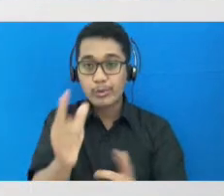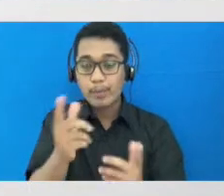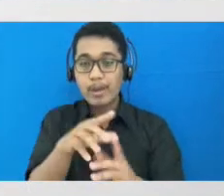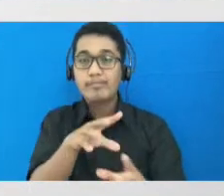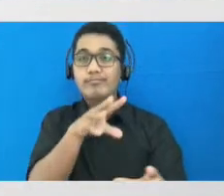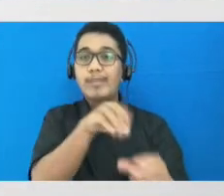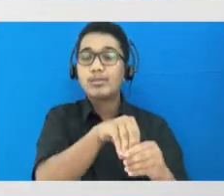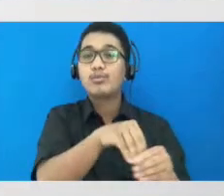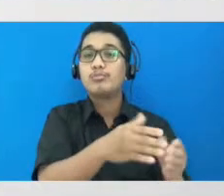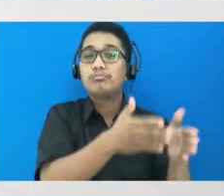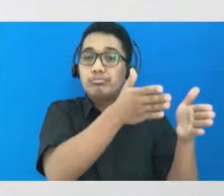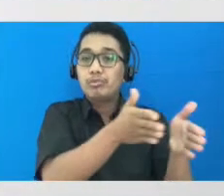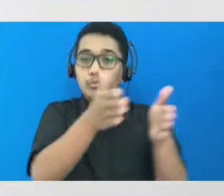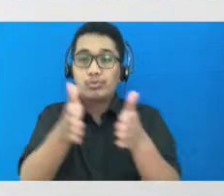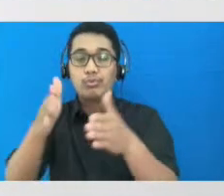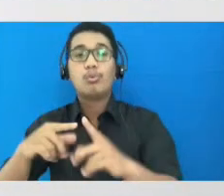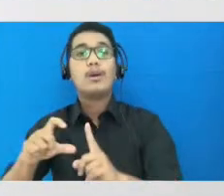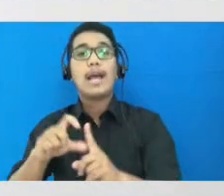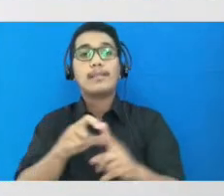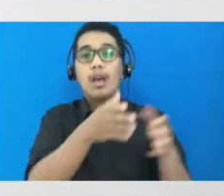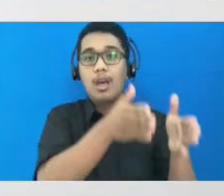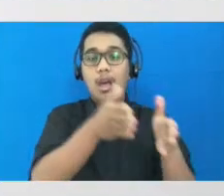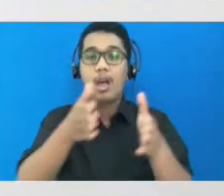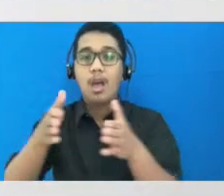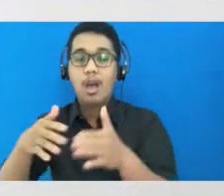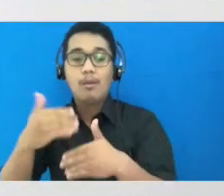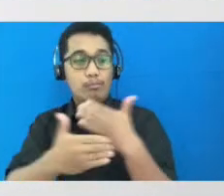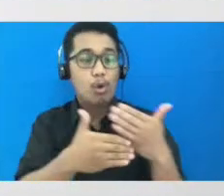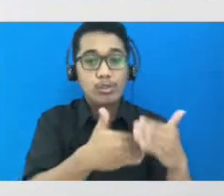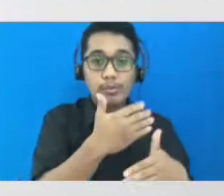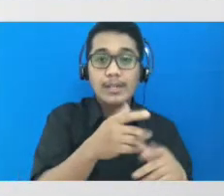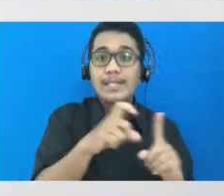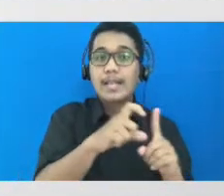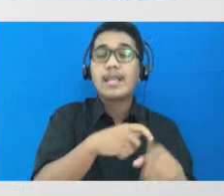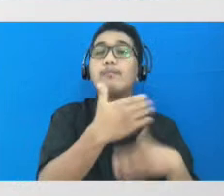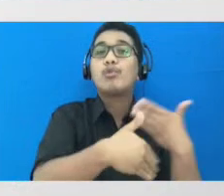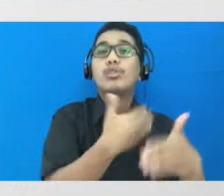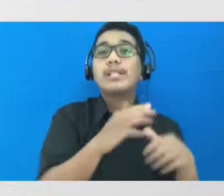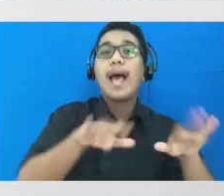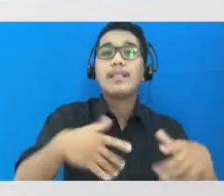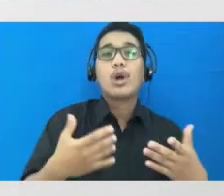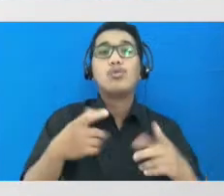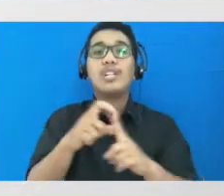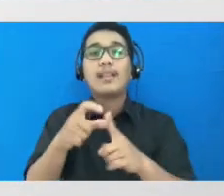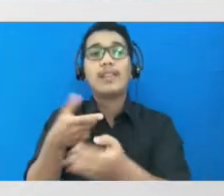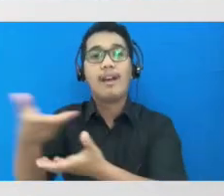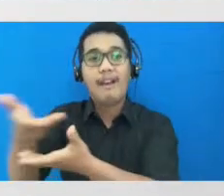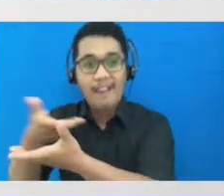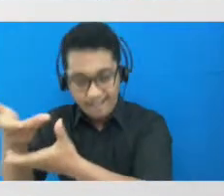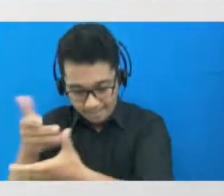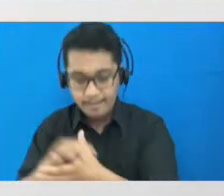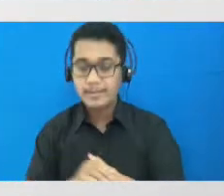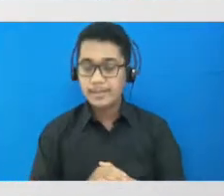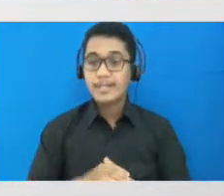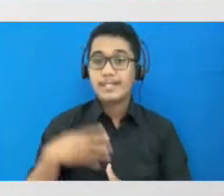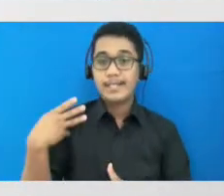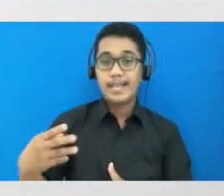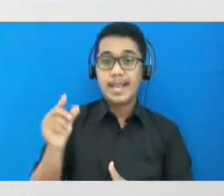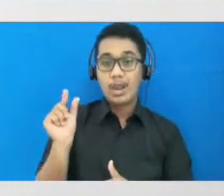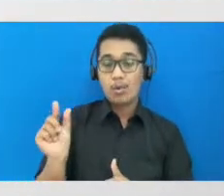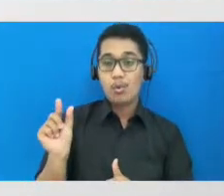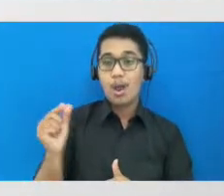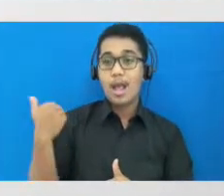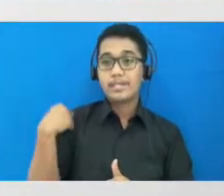kewajiban untuk memasukkan pengaturan data baik dalam data processing maupun data transfer. Dan dalam hal ini EU merupakan